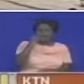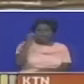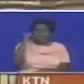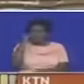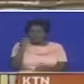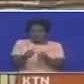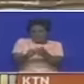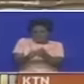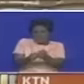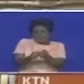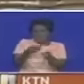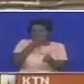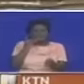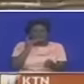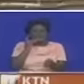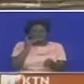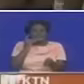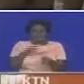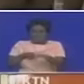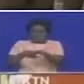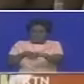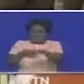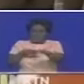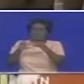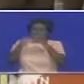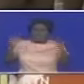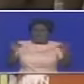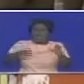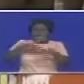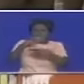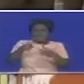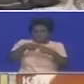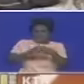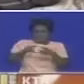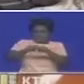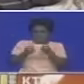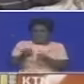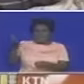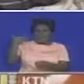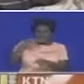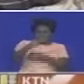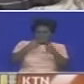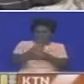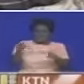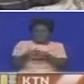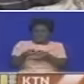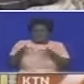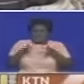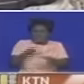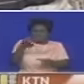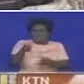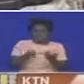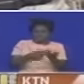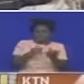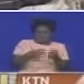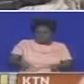kuyakausha. Foleni ndefu zimeshuhudiwa baada ya mtambo huo kupata hitilafu mwaka jana na kulazimwa wahudumu kuhesabu